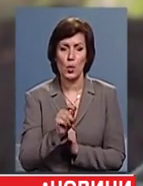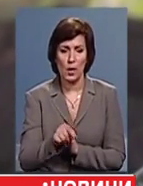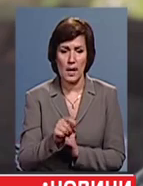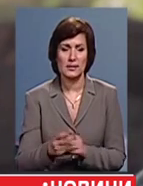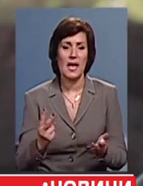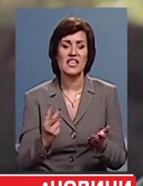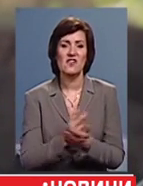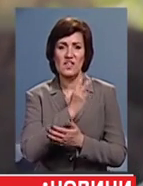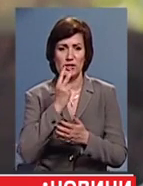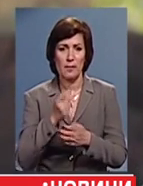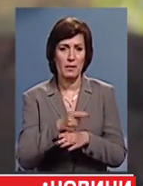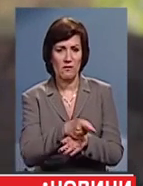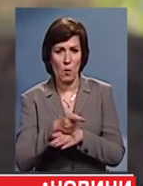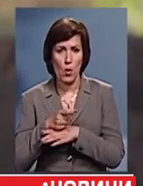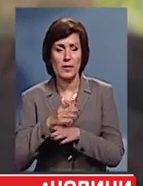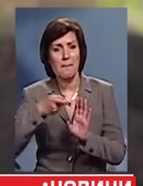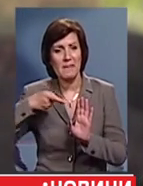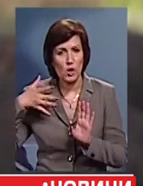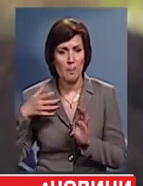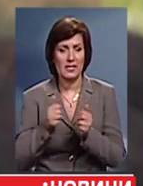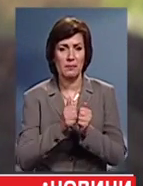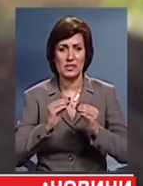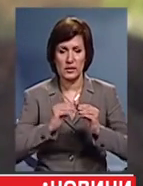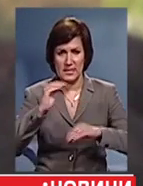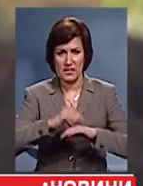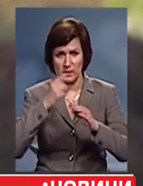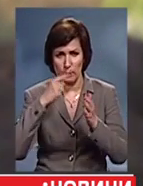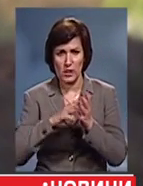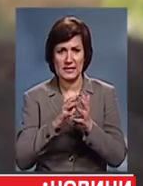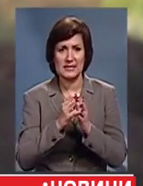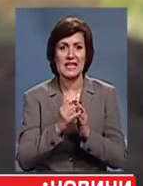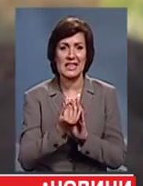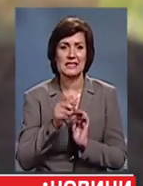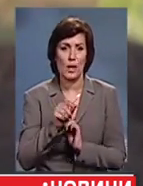під вогонь 120-мм мінометів близько 10-ї вечора потрапила станиця Луганська.